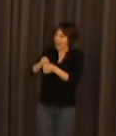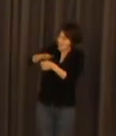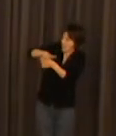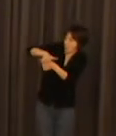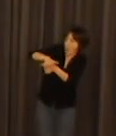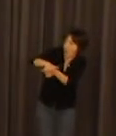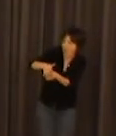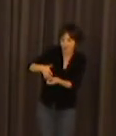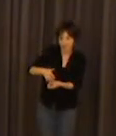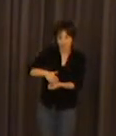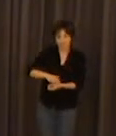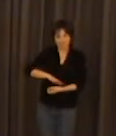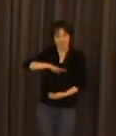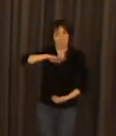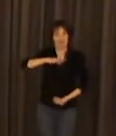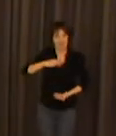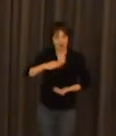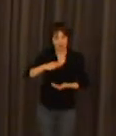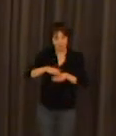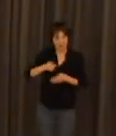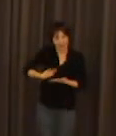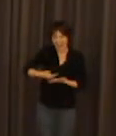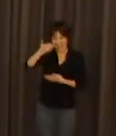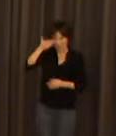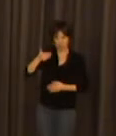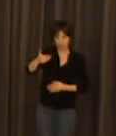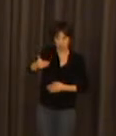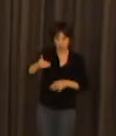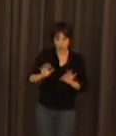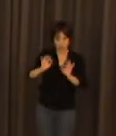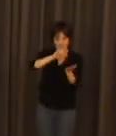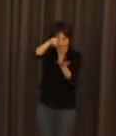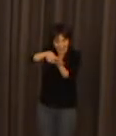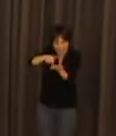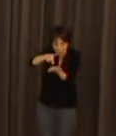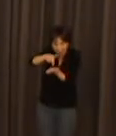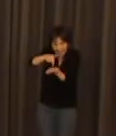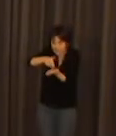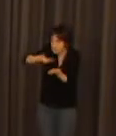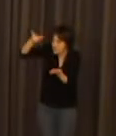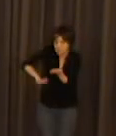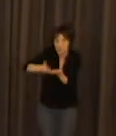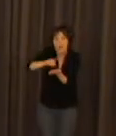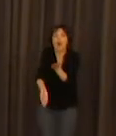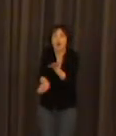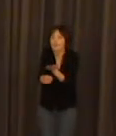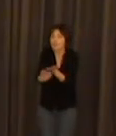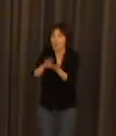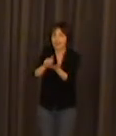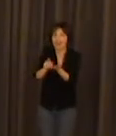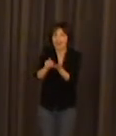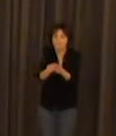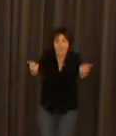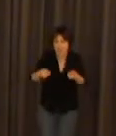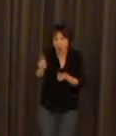capacitat que tenen de garantir un futur per la llengua, un futur amb peus